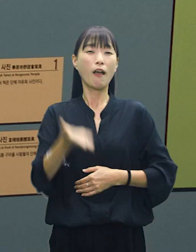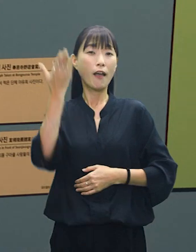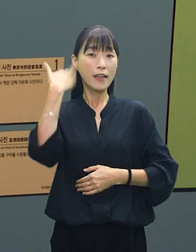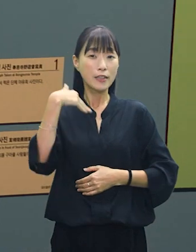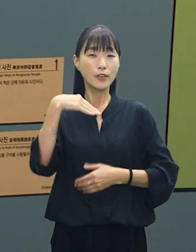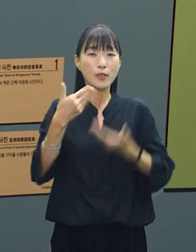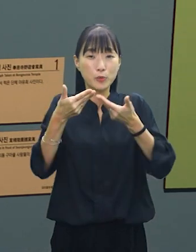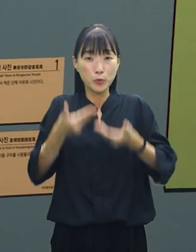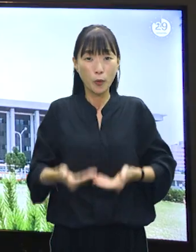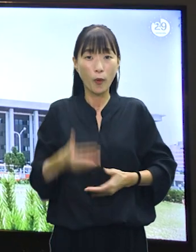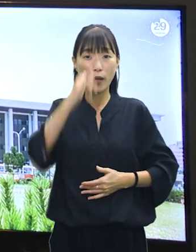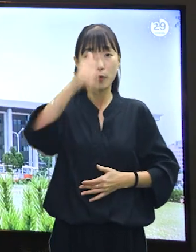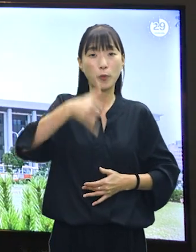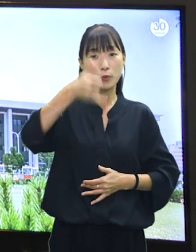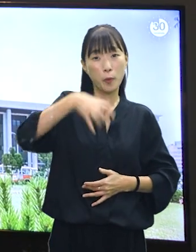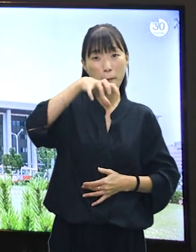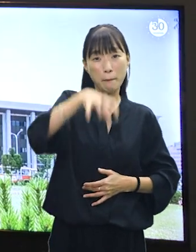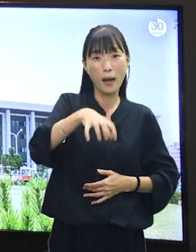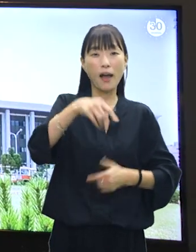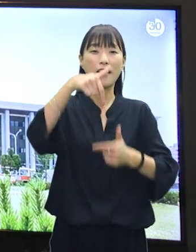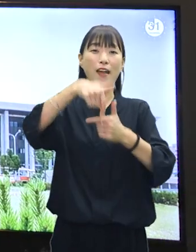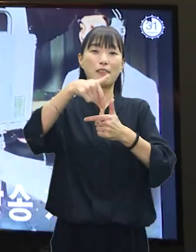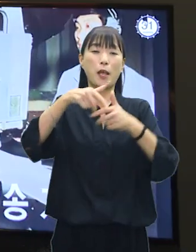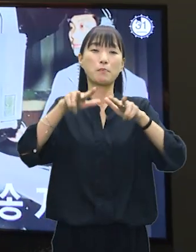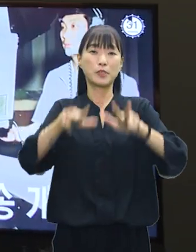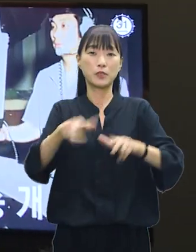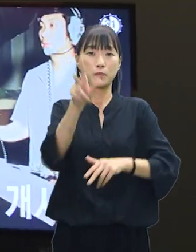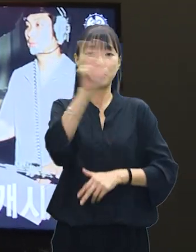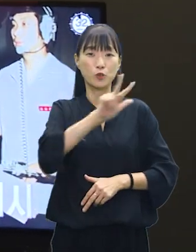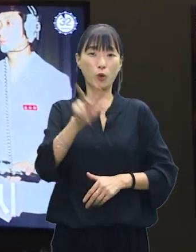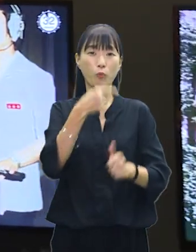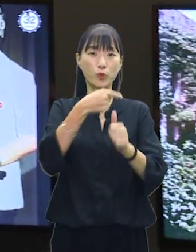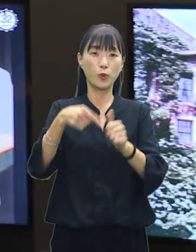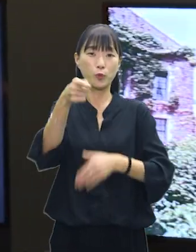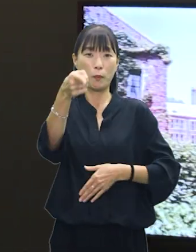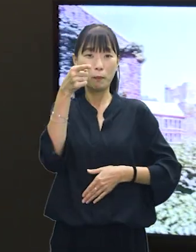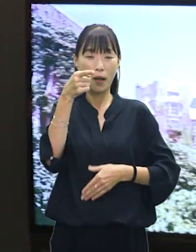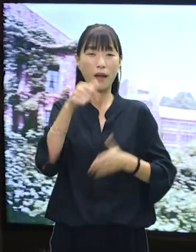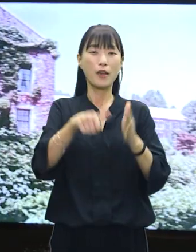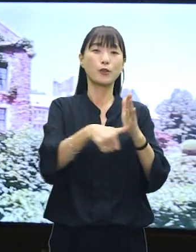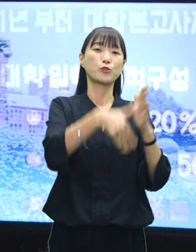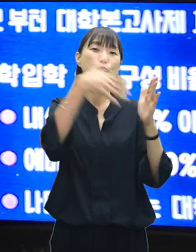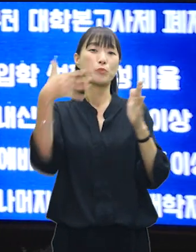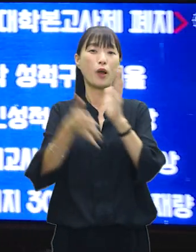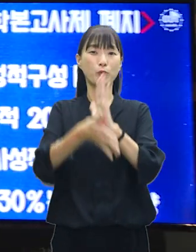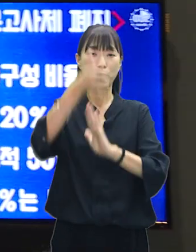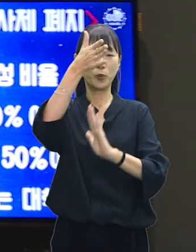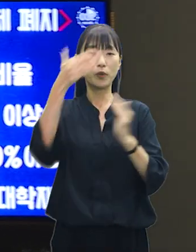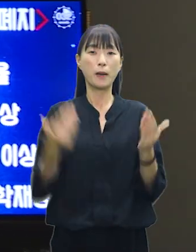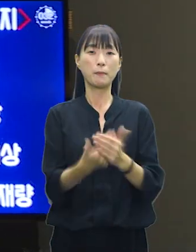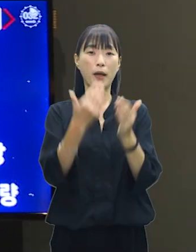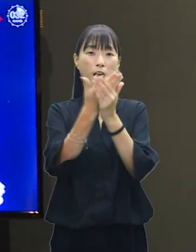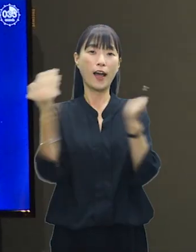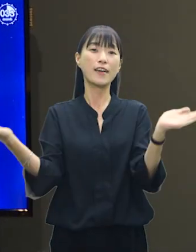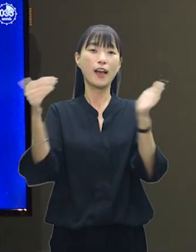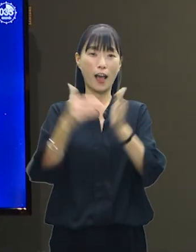한적한 농촌마을이 명실상부 전국 교육 1번지, 또 글로벌 명품 도시로